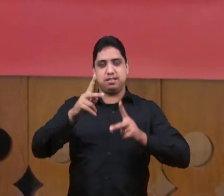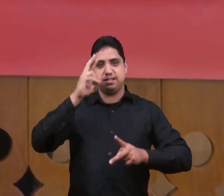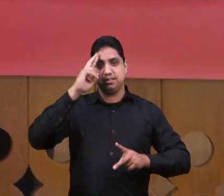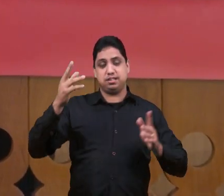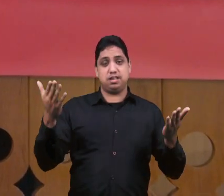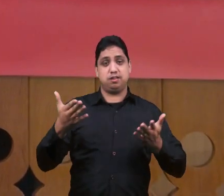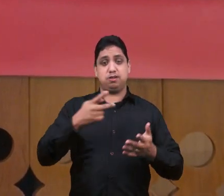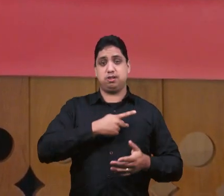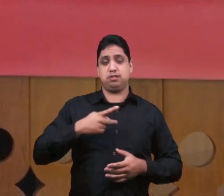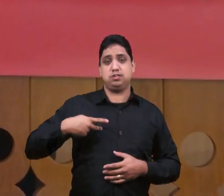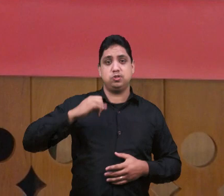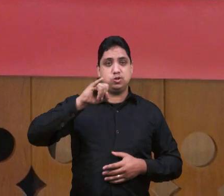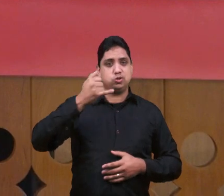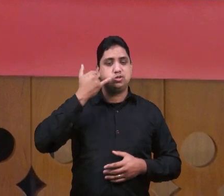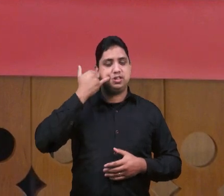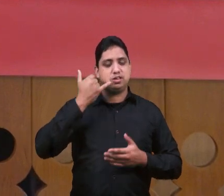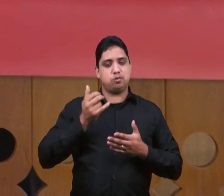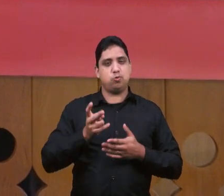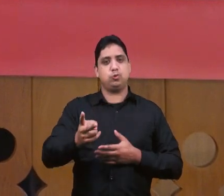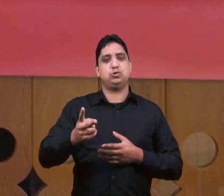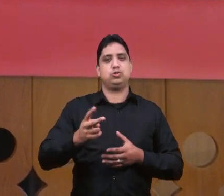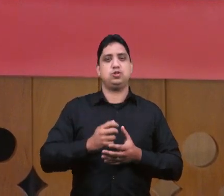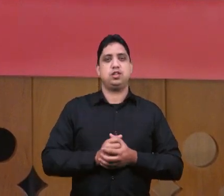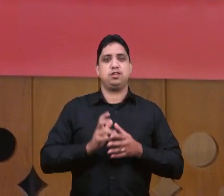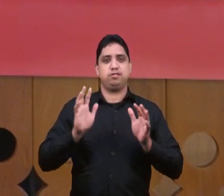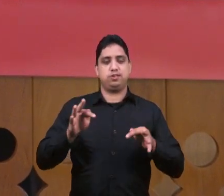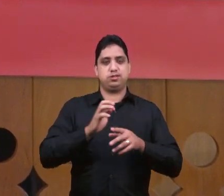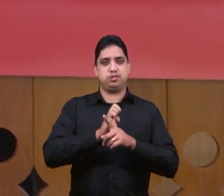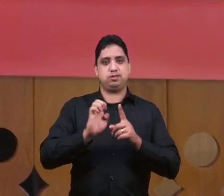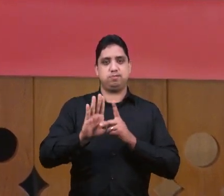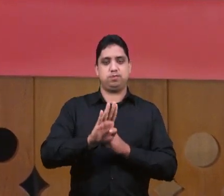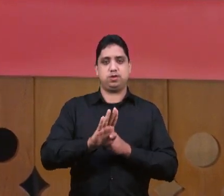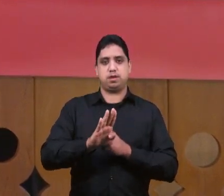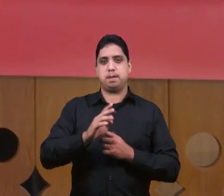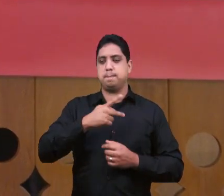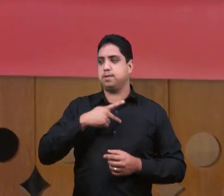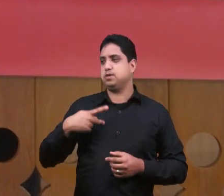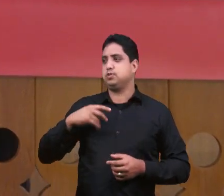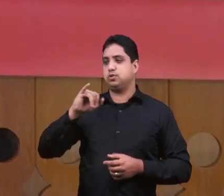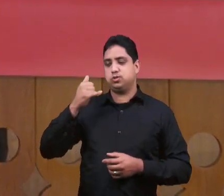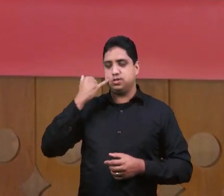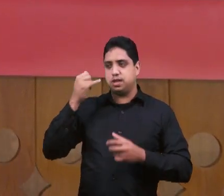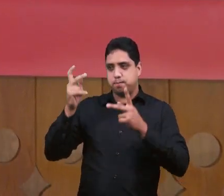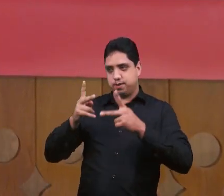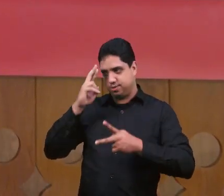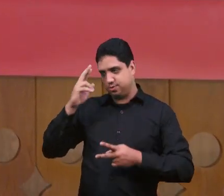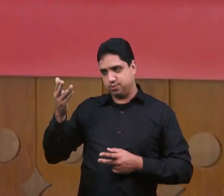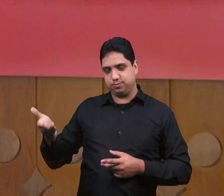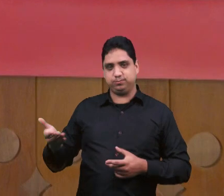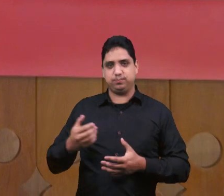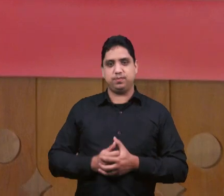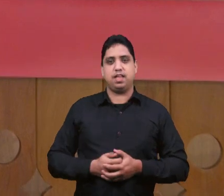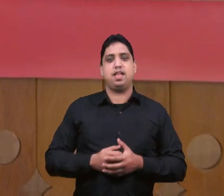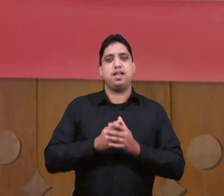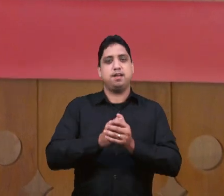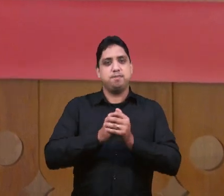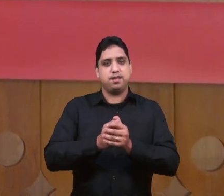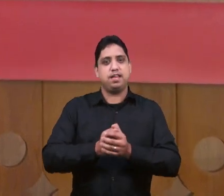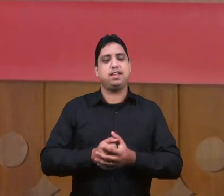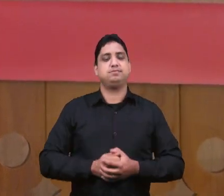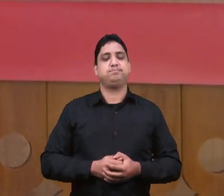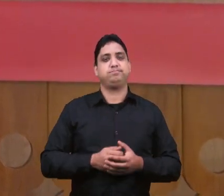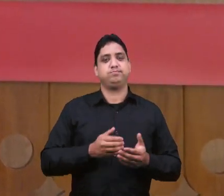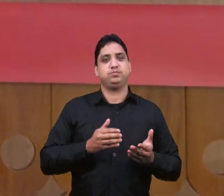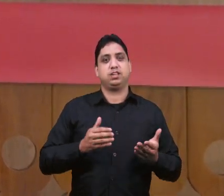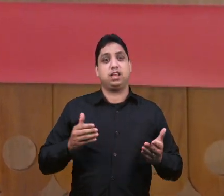pasteur Josias va continuer et finir l'école biblique. Pasteur Josias, la paix du Seigneur. Amen. Merci, pasteur Jusson. Paix